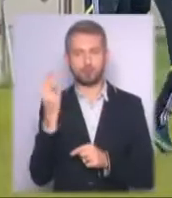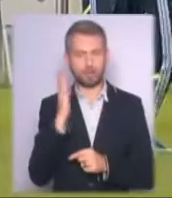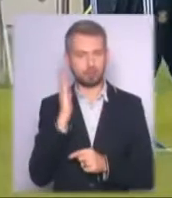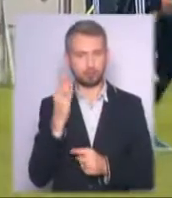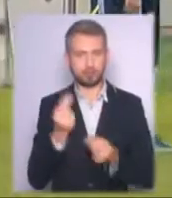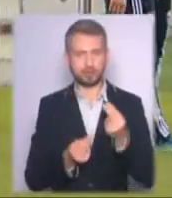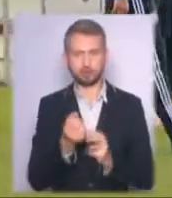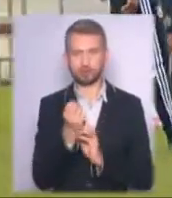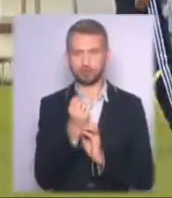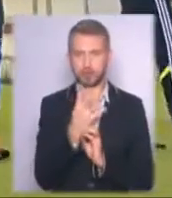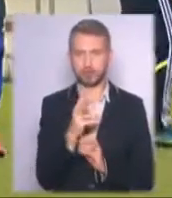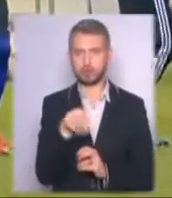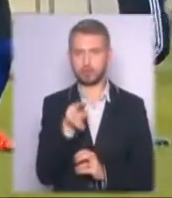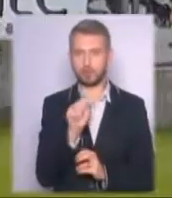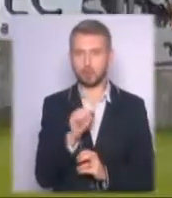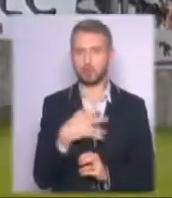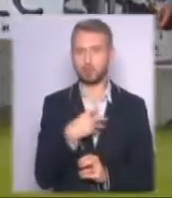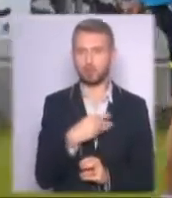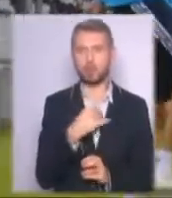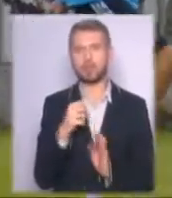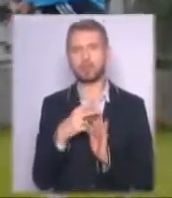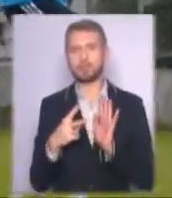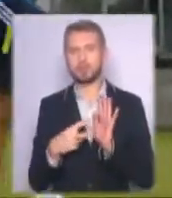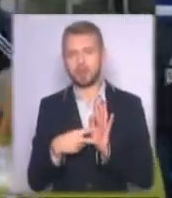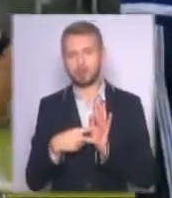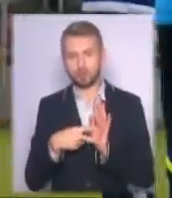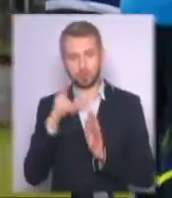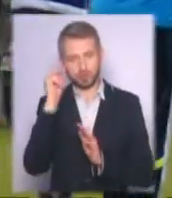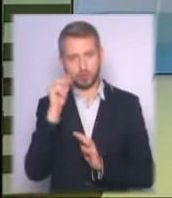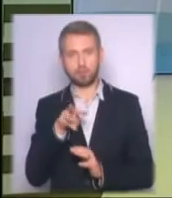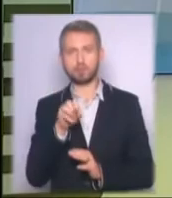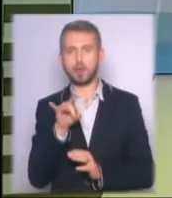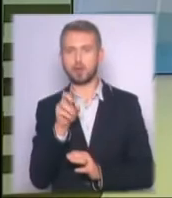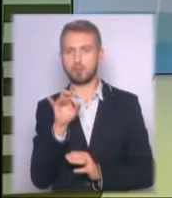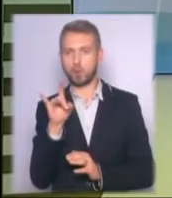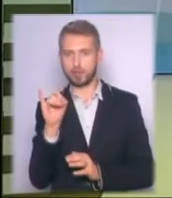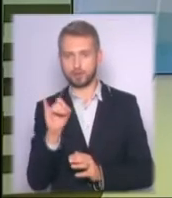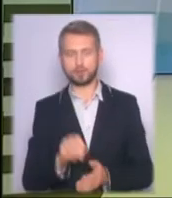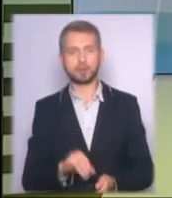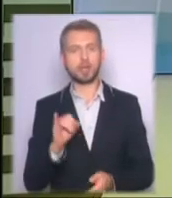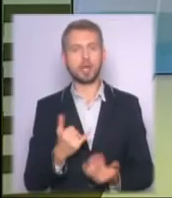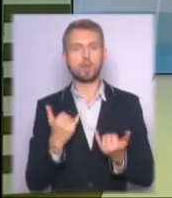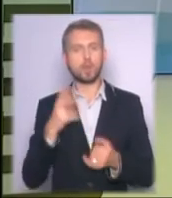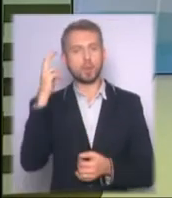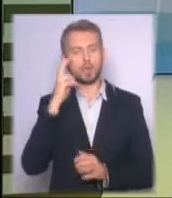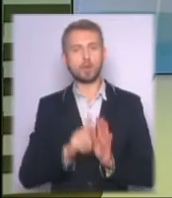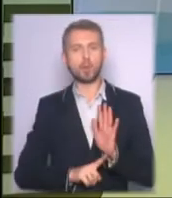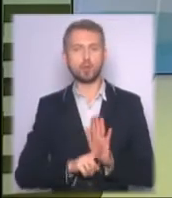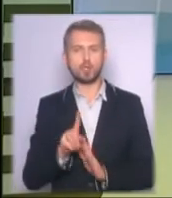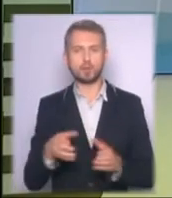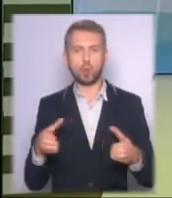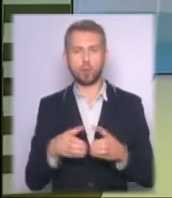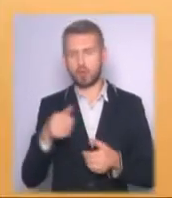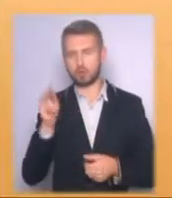зіграні 14 листопада у Львові та 17 у Маріборі. І сьогодні у Києві розпочався